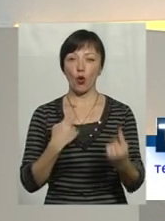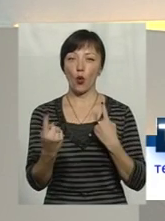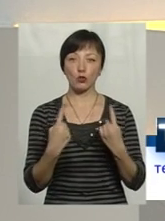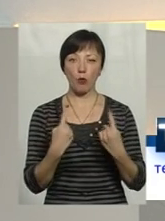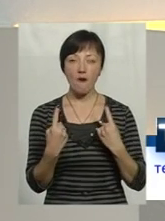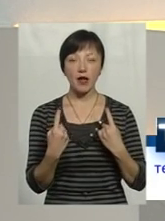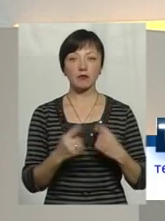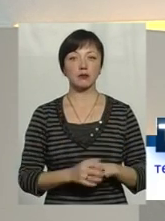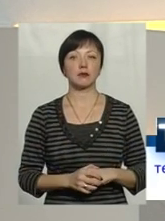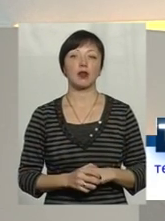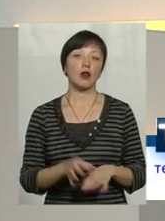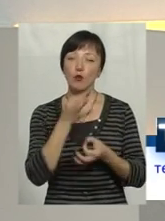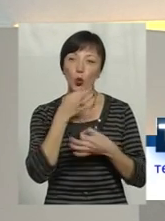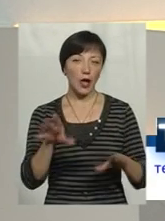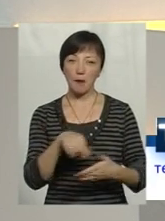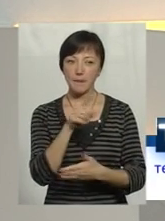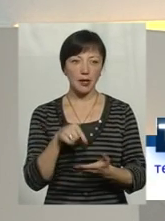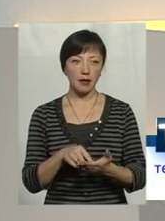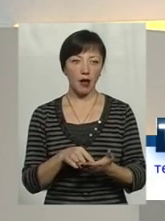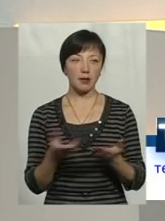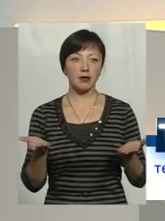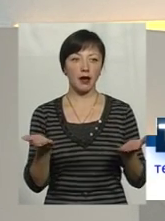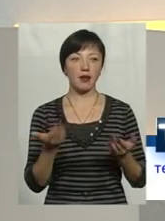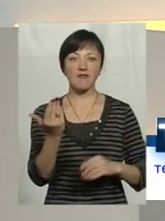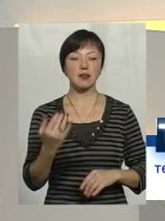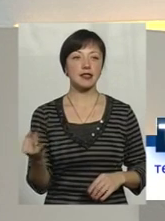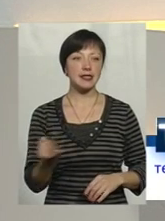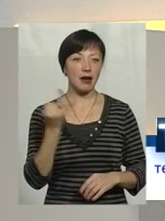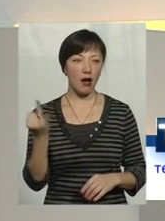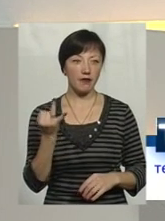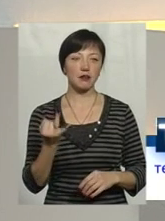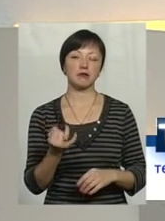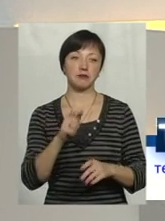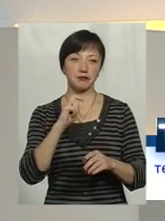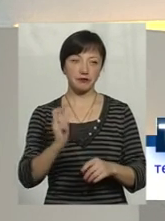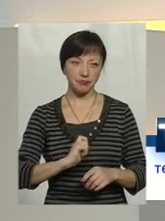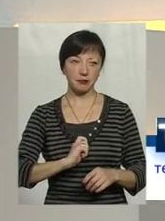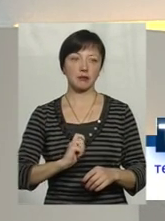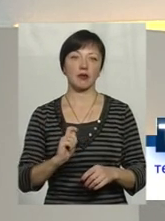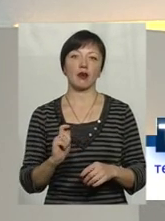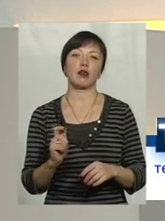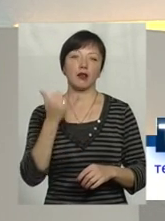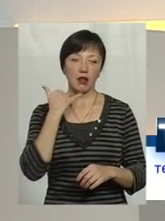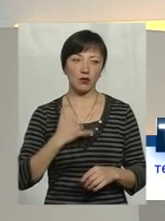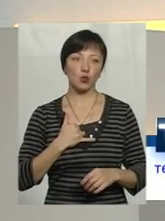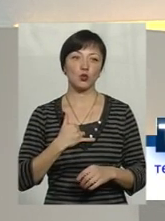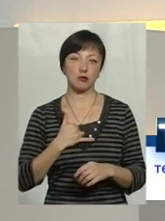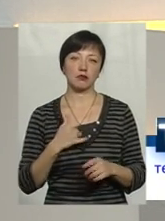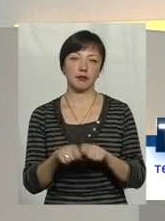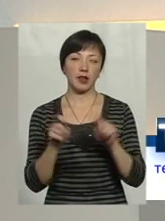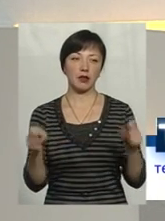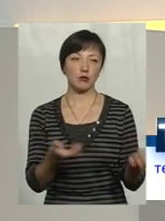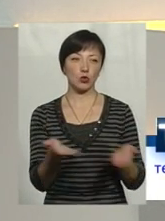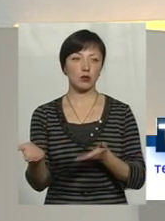розмови. Будь-які питання, які вас цікавлять, задавайте, телефонуйте, а лінія включена для